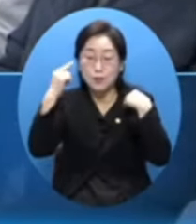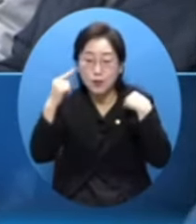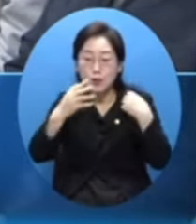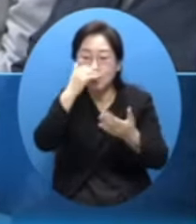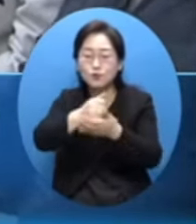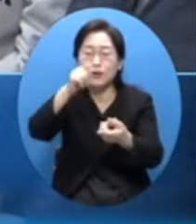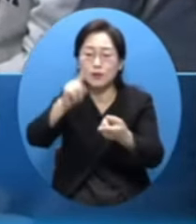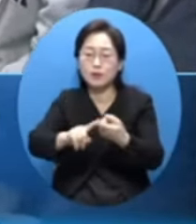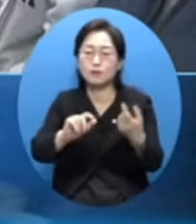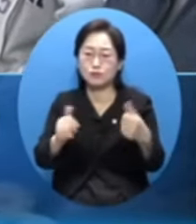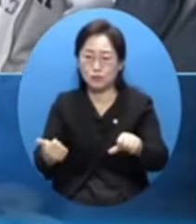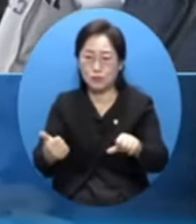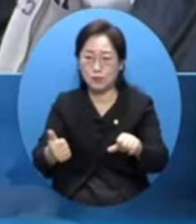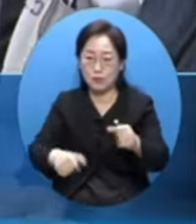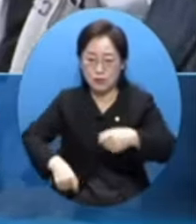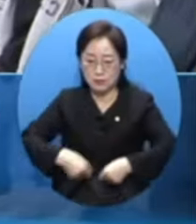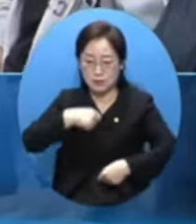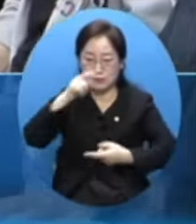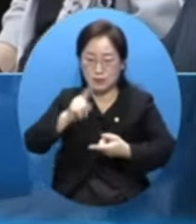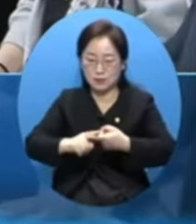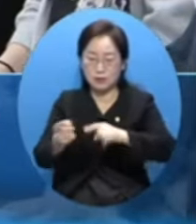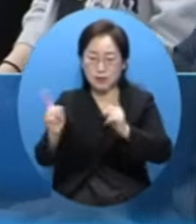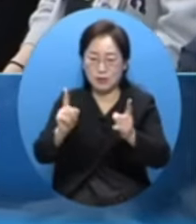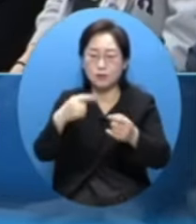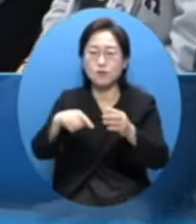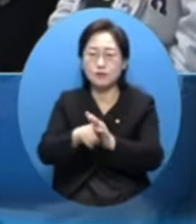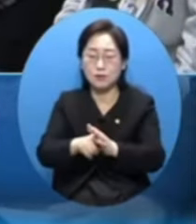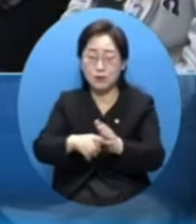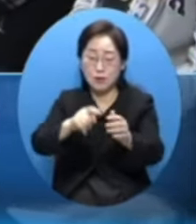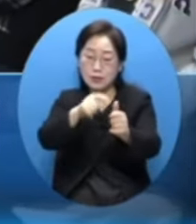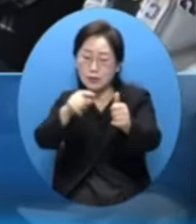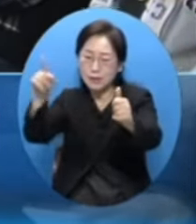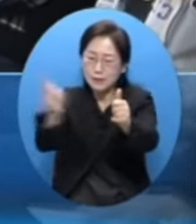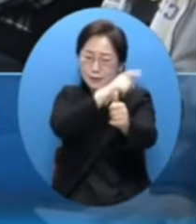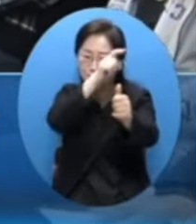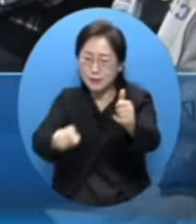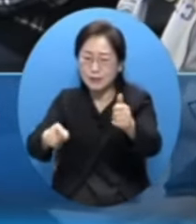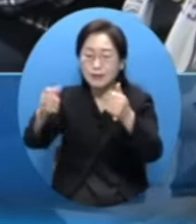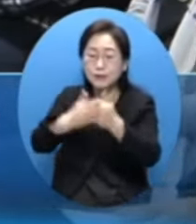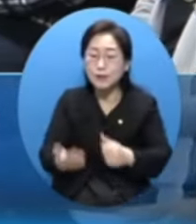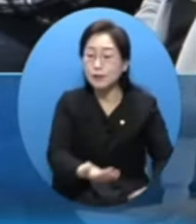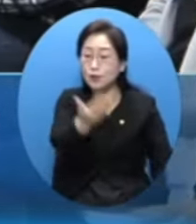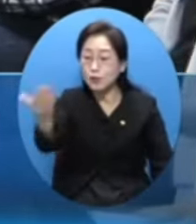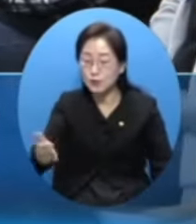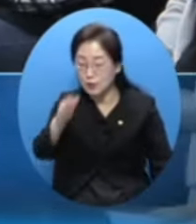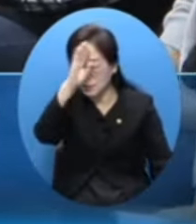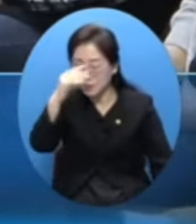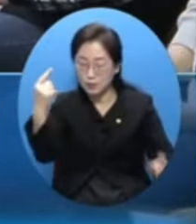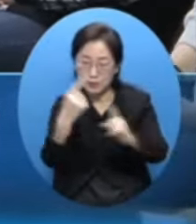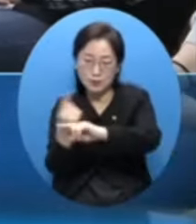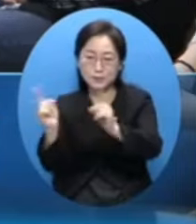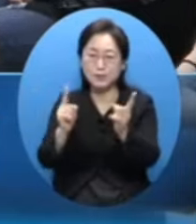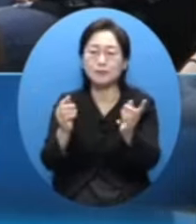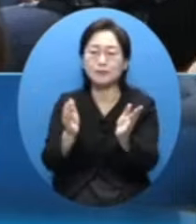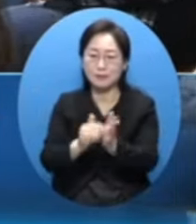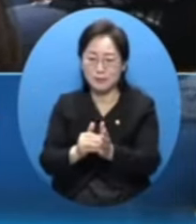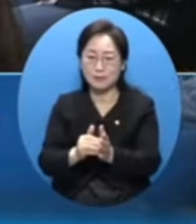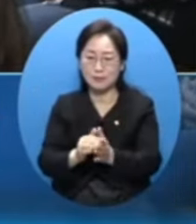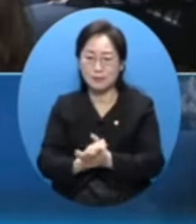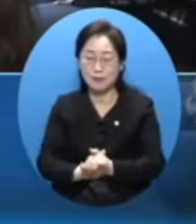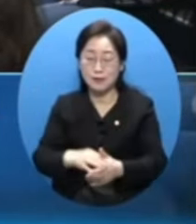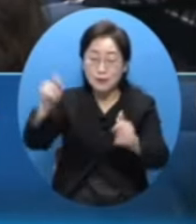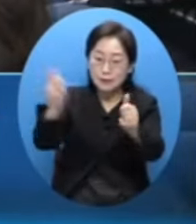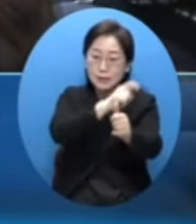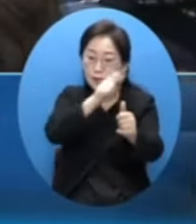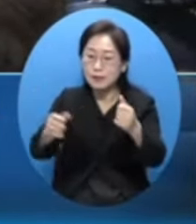하여 고 의에 대하여 살게 하려 하심이라 그가 채찍에 맞으 너희는 남을 얻었나니 그가